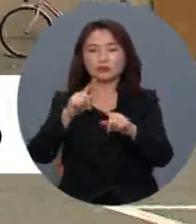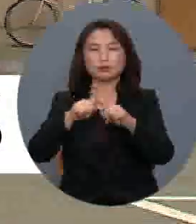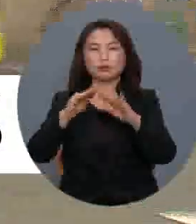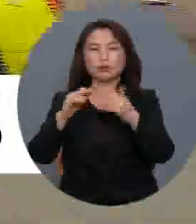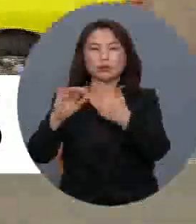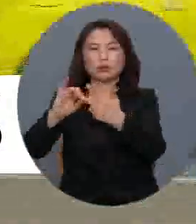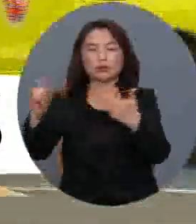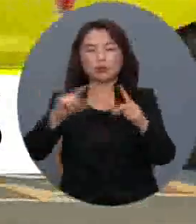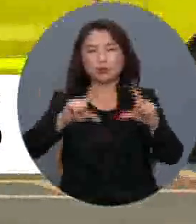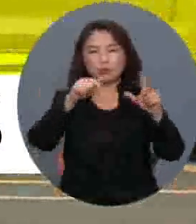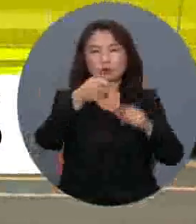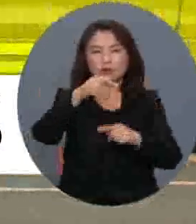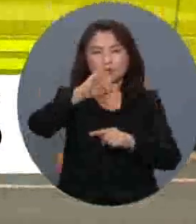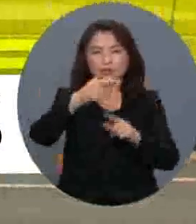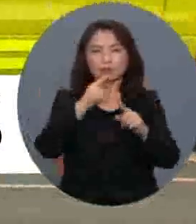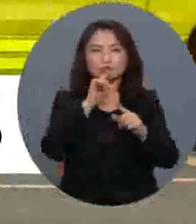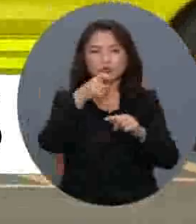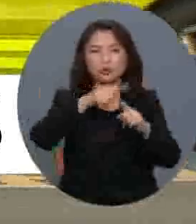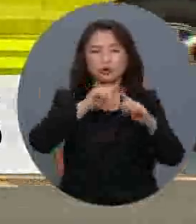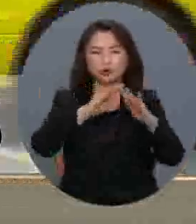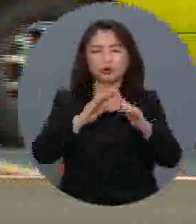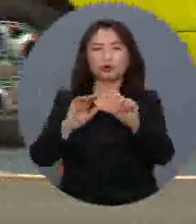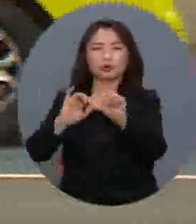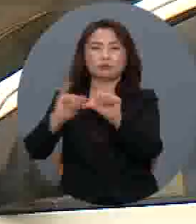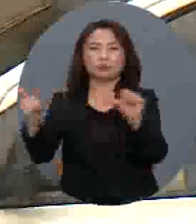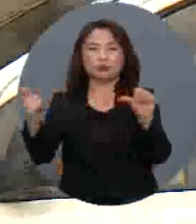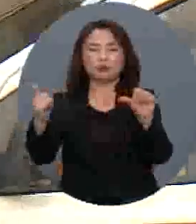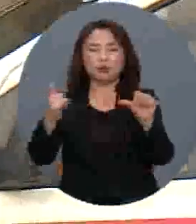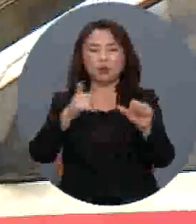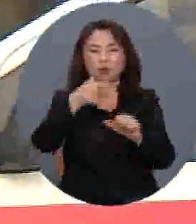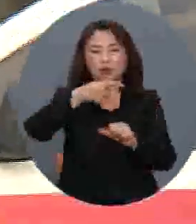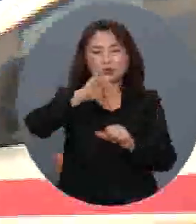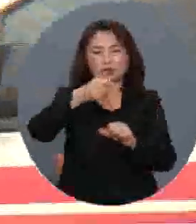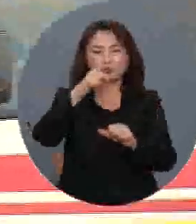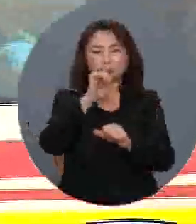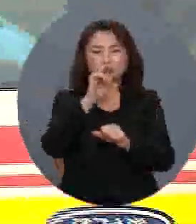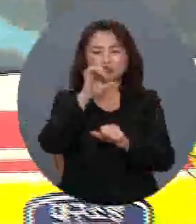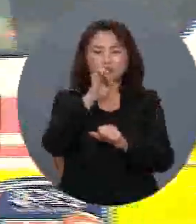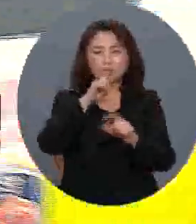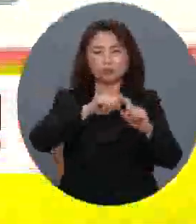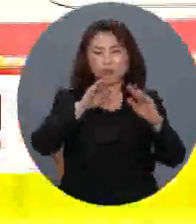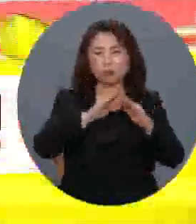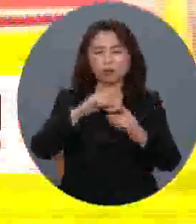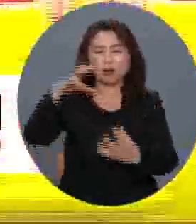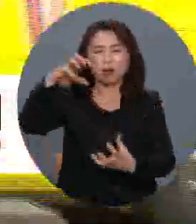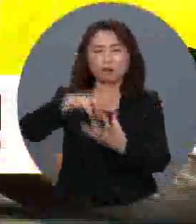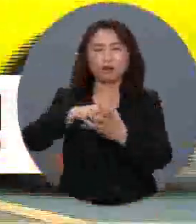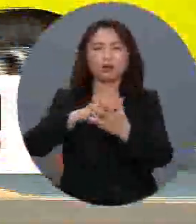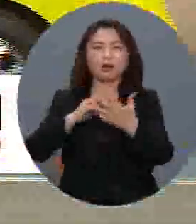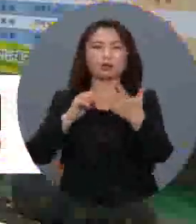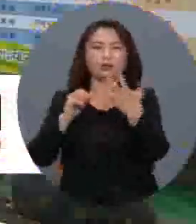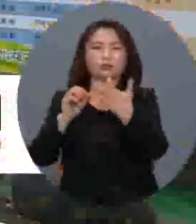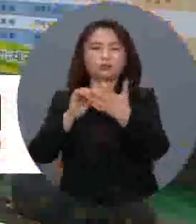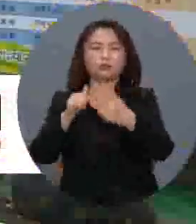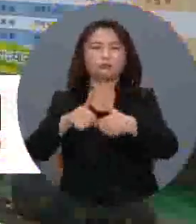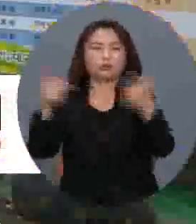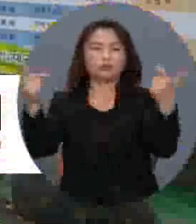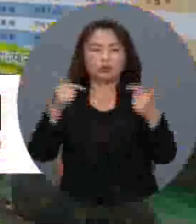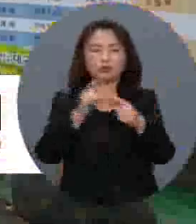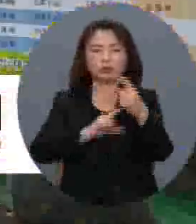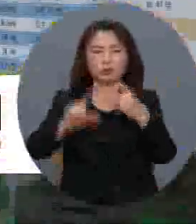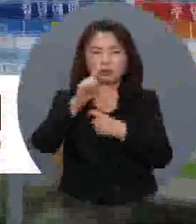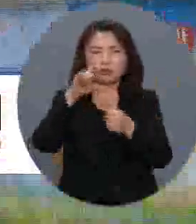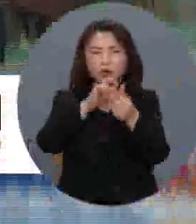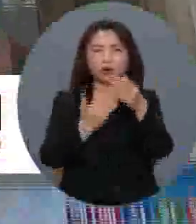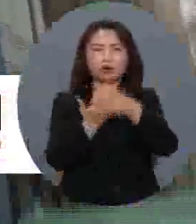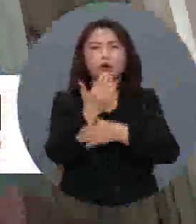7명, 동구 광진중앙교회 5명입니다. 광진중앙교회는 누적 환자가 80명으로 늘었고 추가